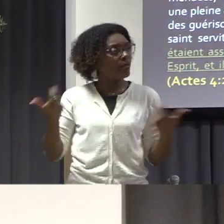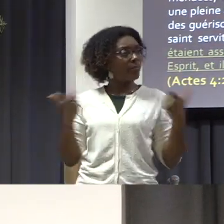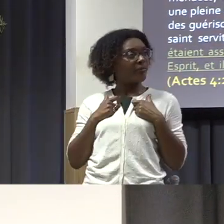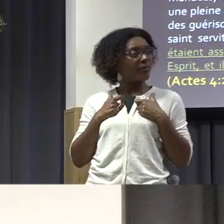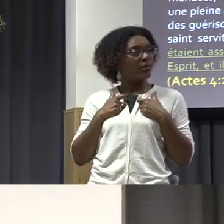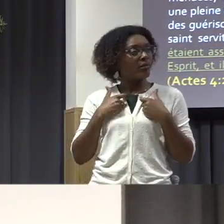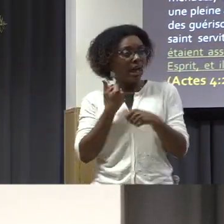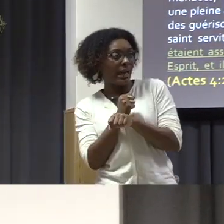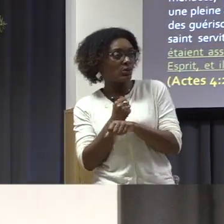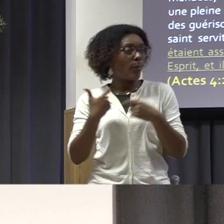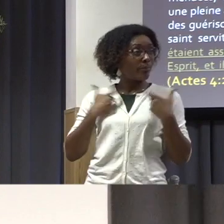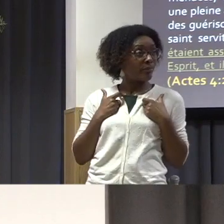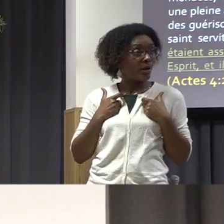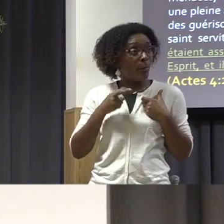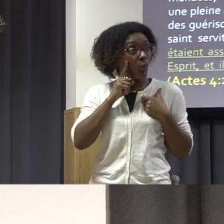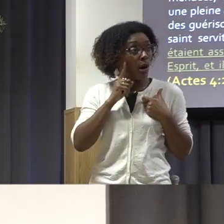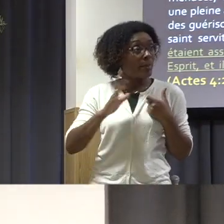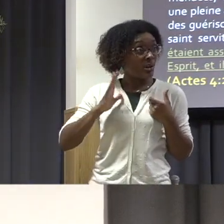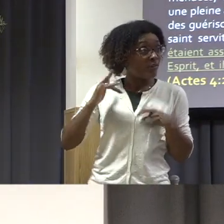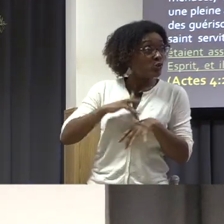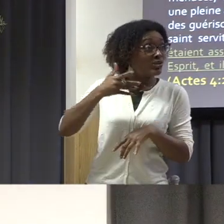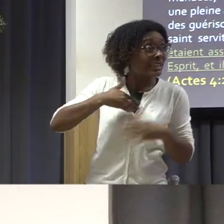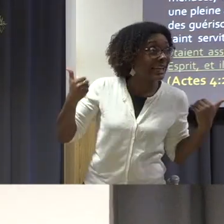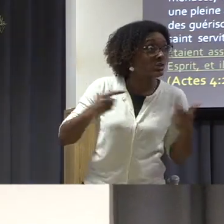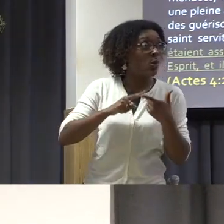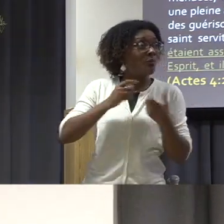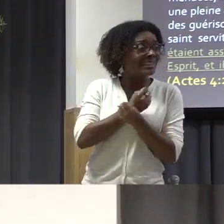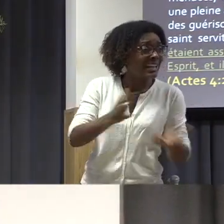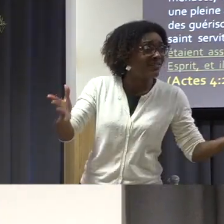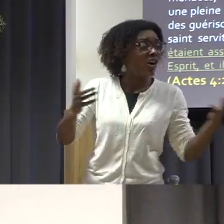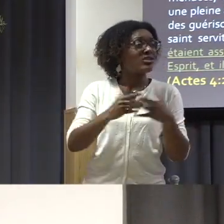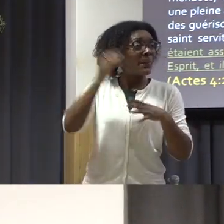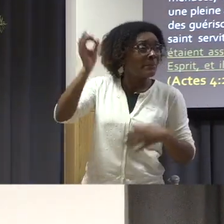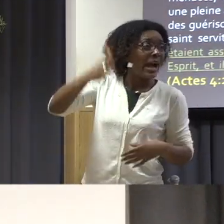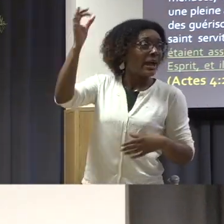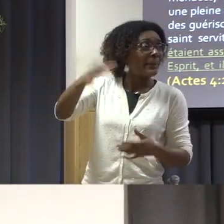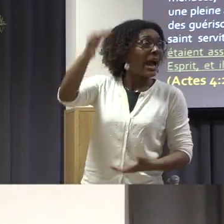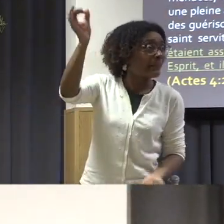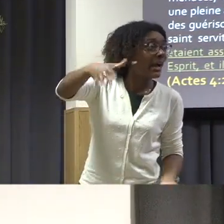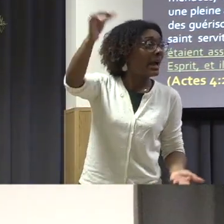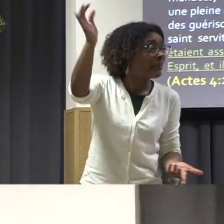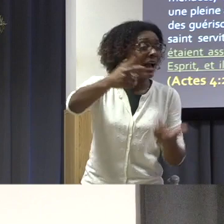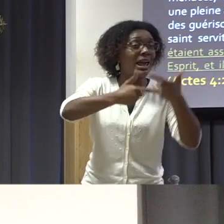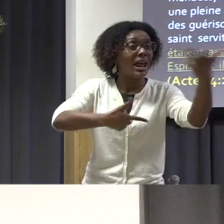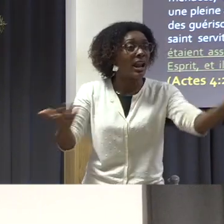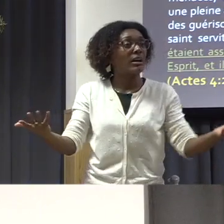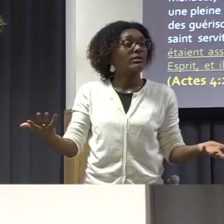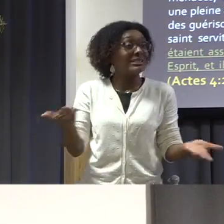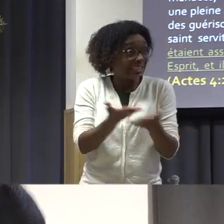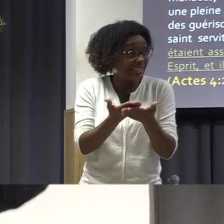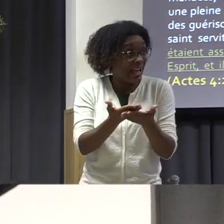cette réalité-là des guérisons et délivrances qui ont lieu qu'ils s'effacent des guérisons des miracles et des prodiges